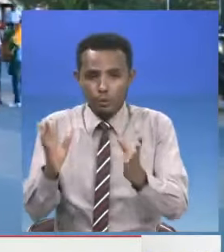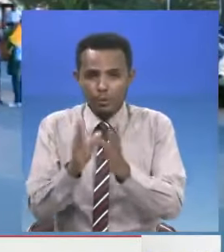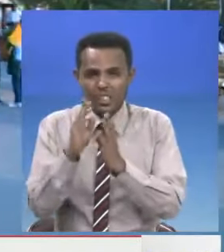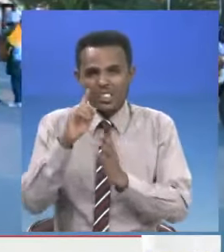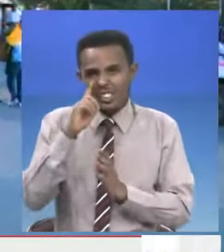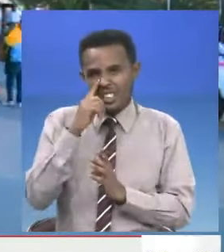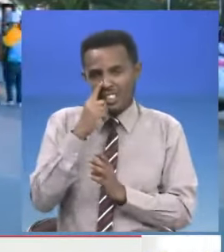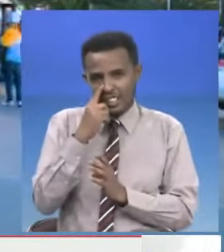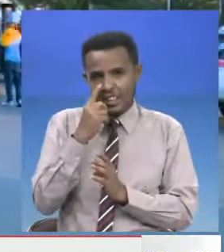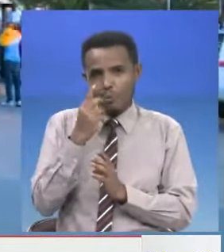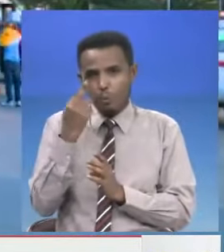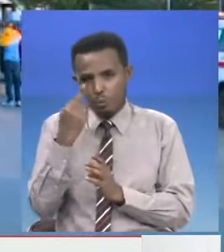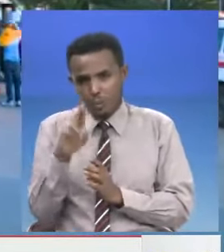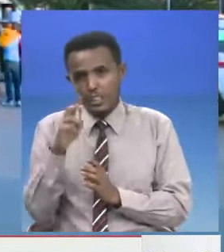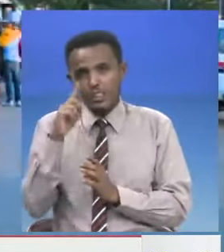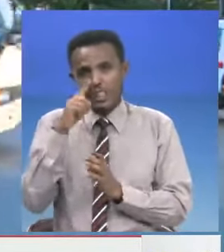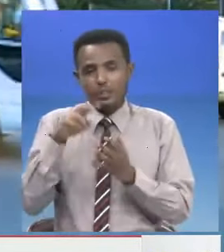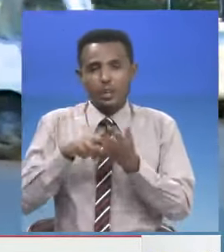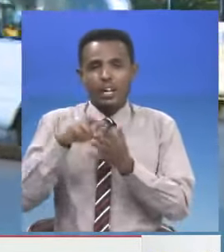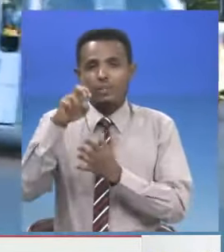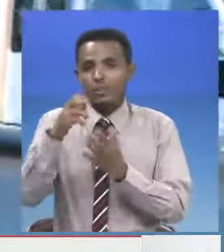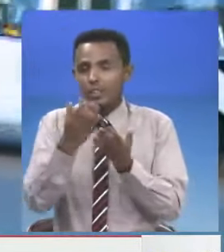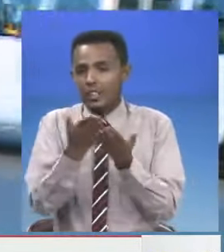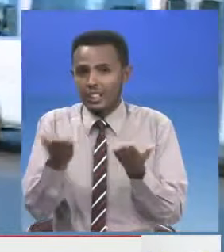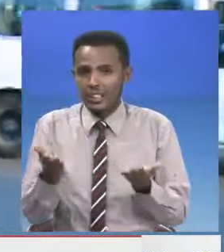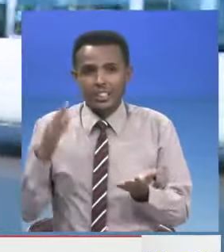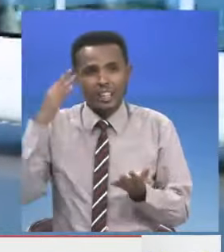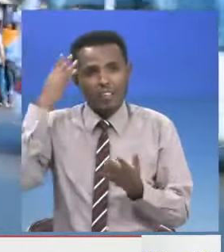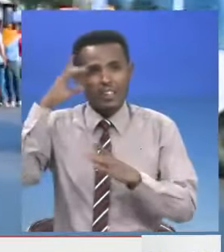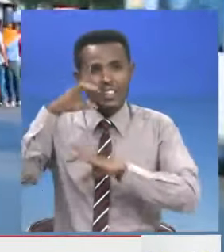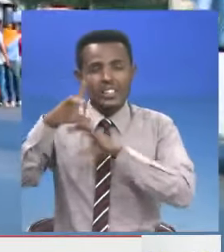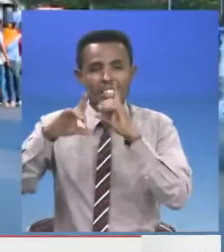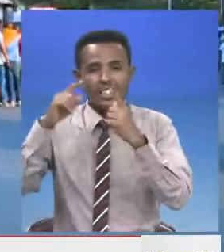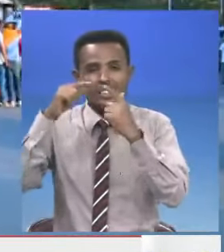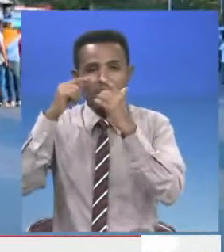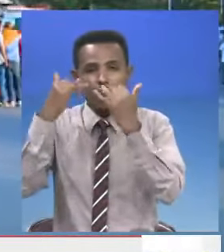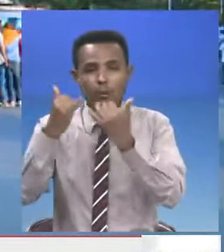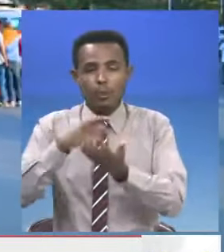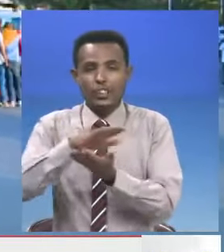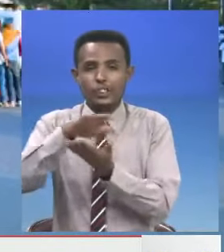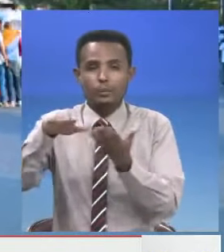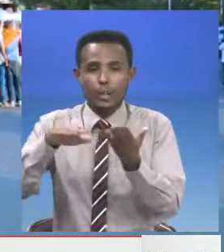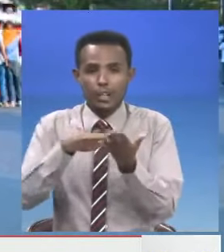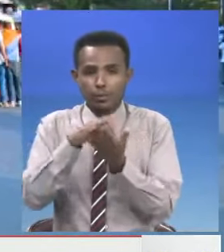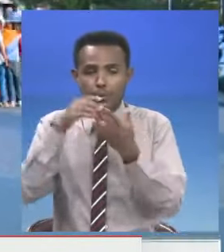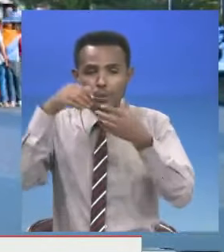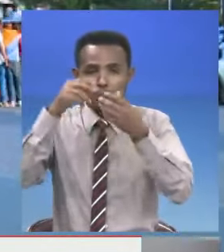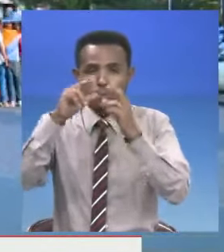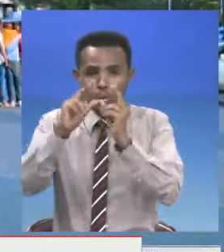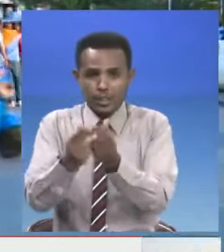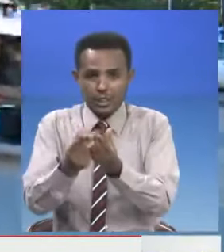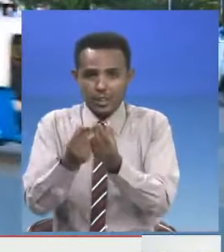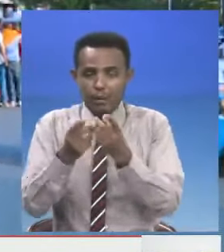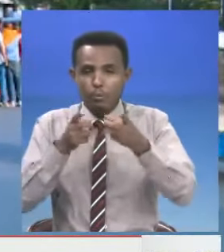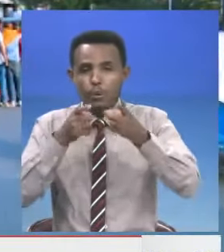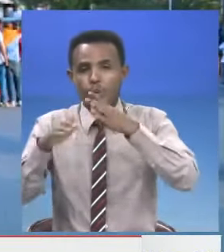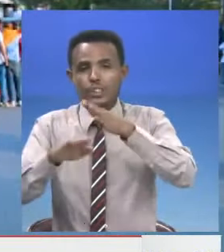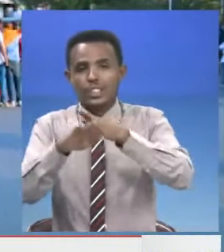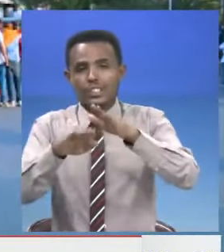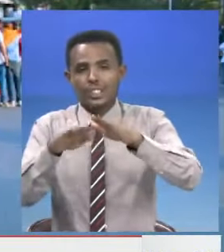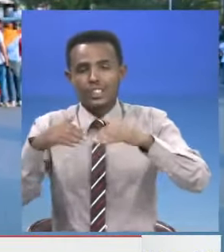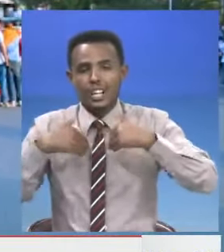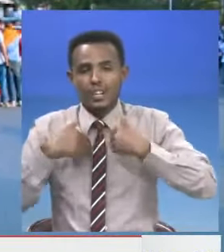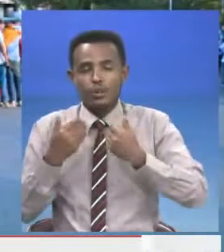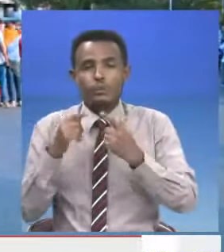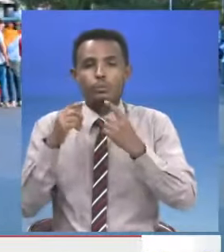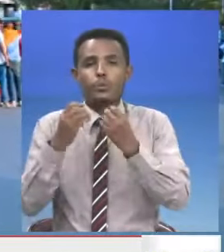ቸልታ ወይም ደግሞ ቸል ብሎ ያለፈው ጉዳይ በተለይ የአፋር ክልል እስካሁን ድረስ በአሸባሪው የትግራይ ወራሪ ቡድን በቁጥጥር ስር ነው ያለ ብዙ